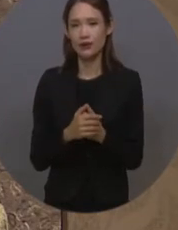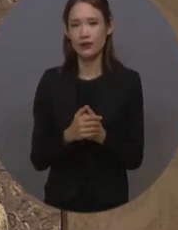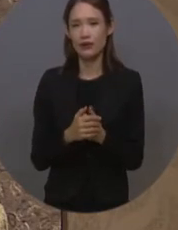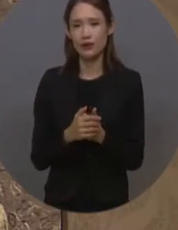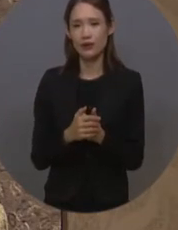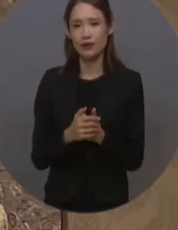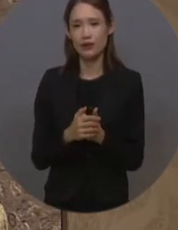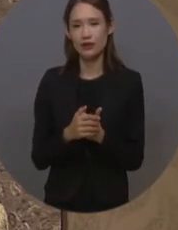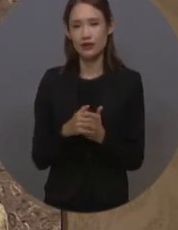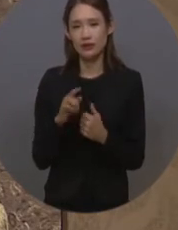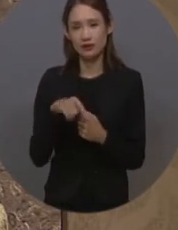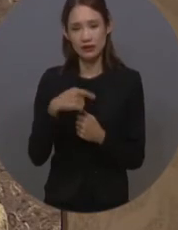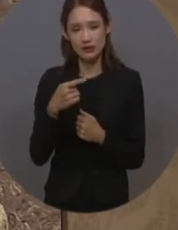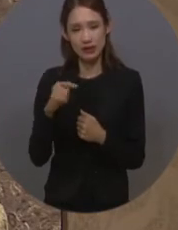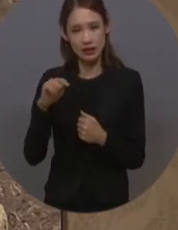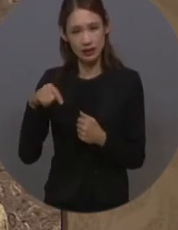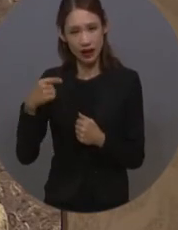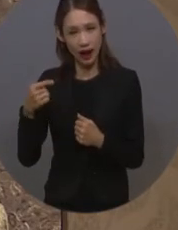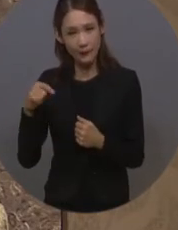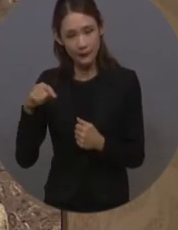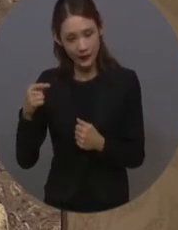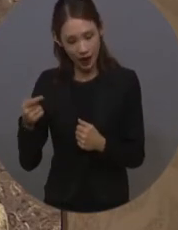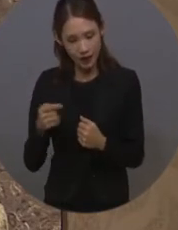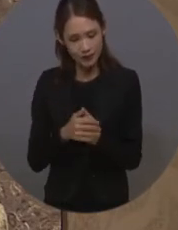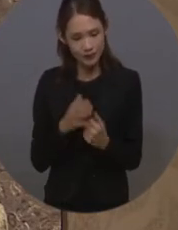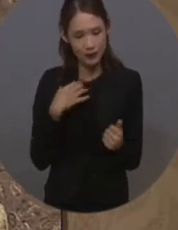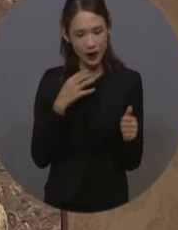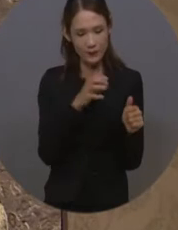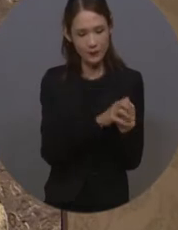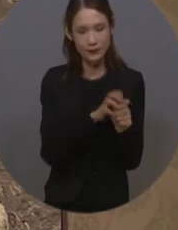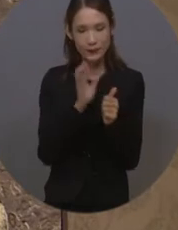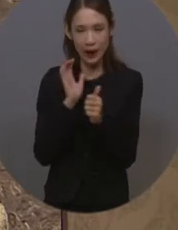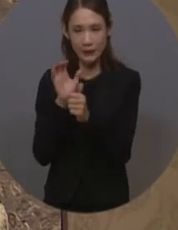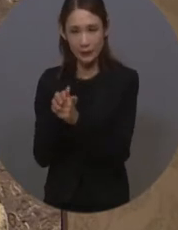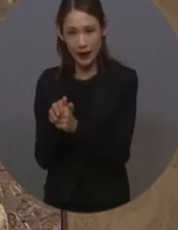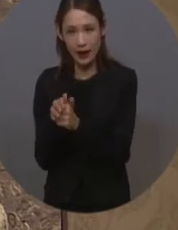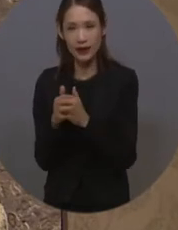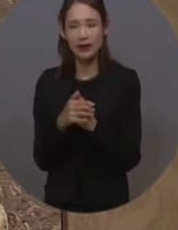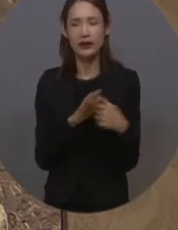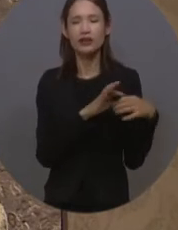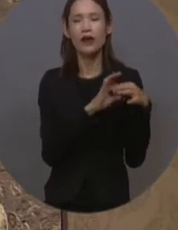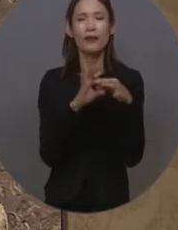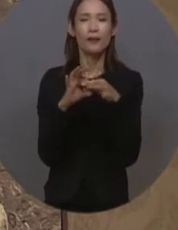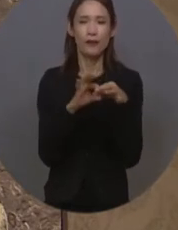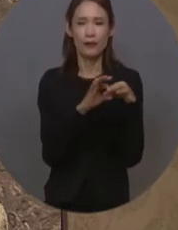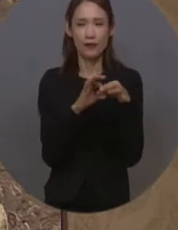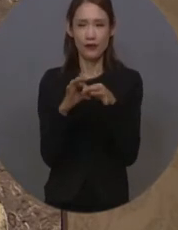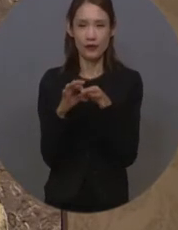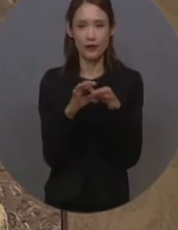첫 그 공정이 끝나면 자기 자리에 자기 공정을 끝내고 다른 사람에게 이렇게 연결을 지어주는